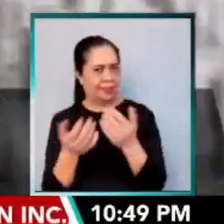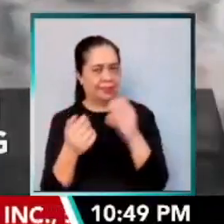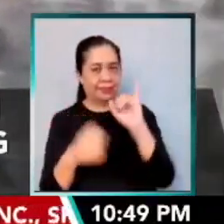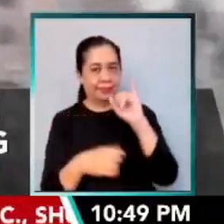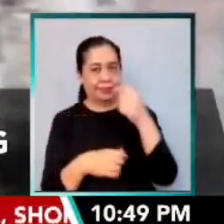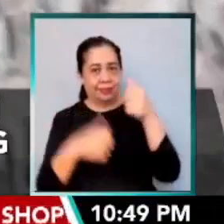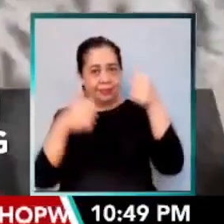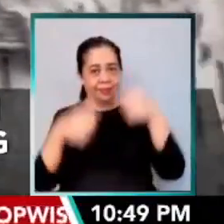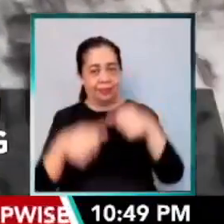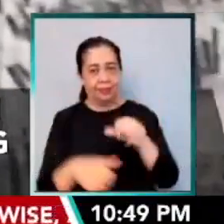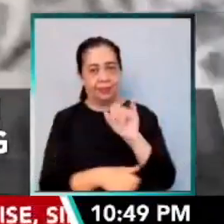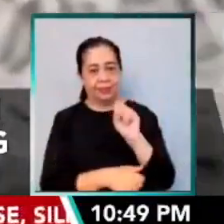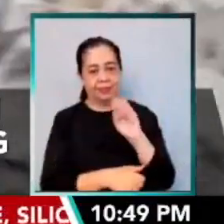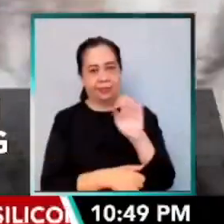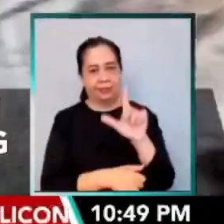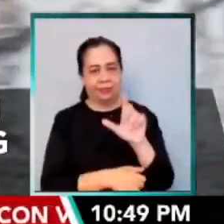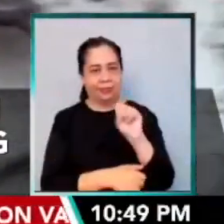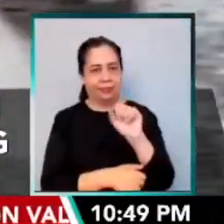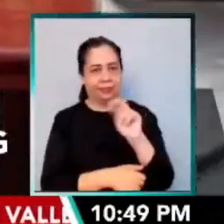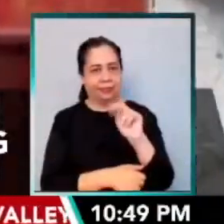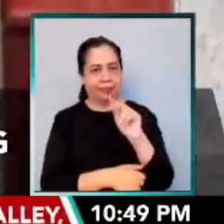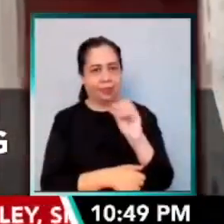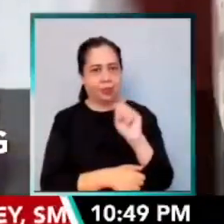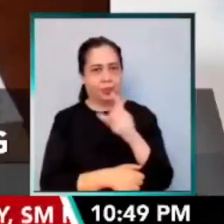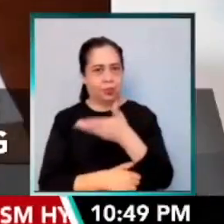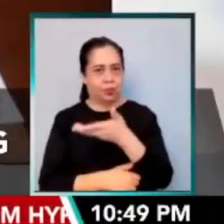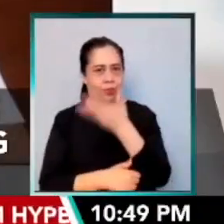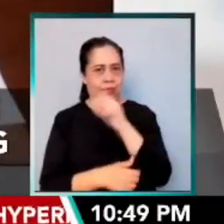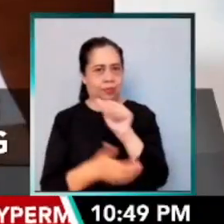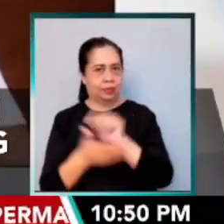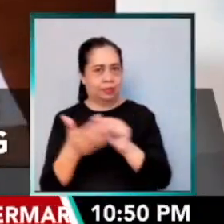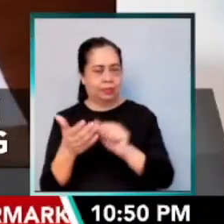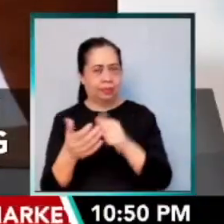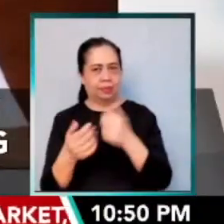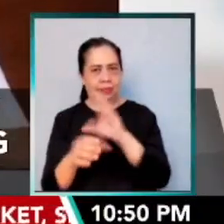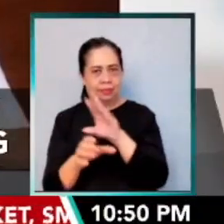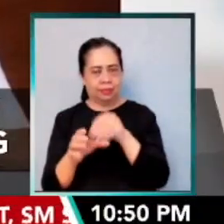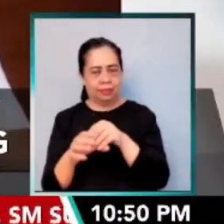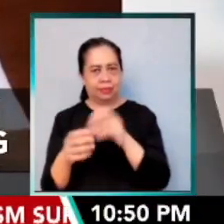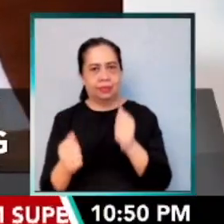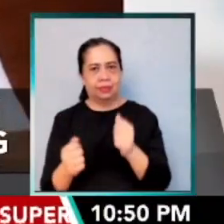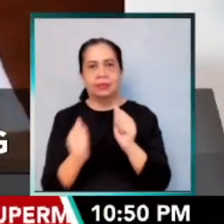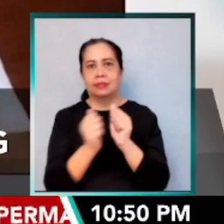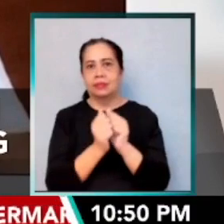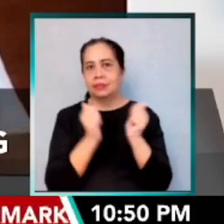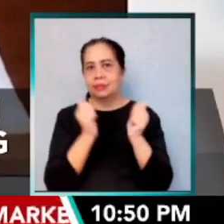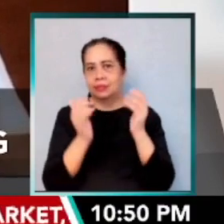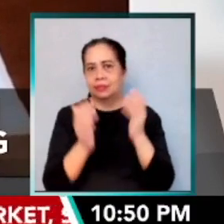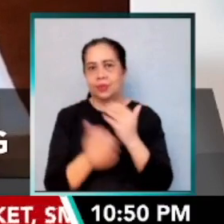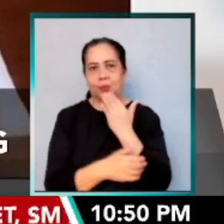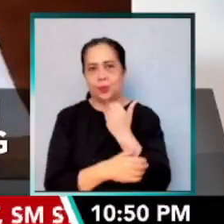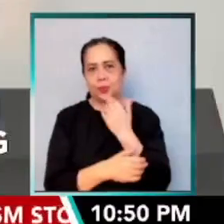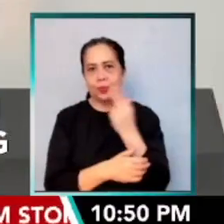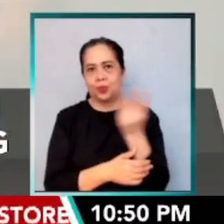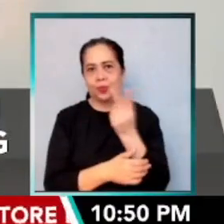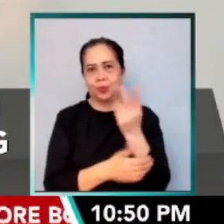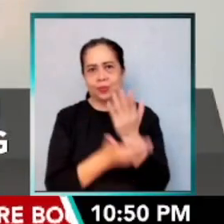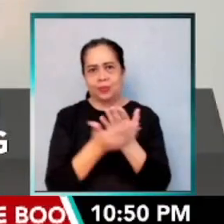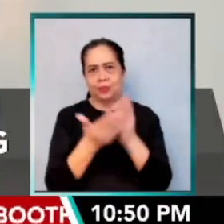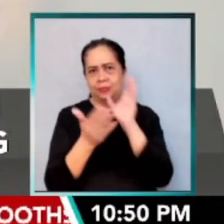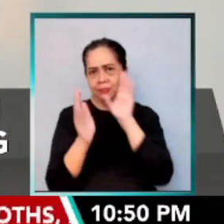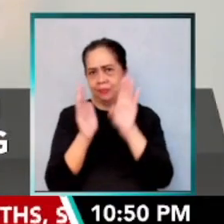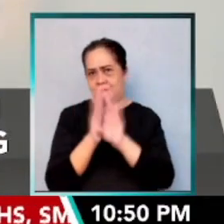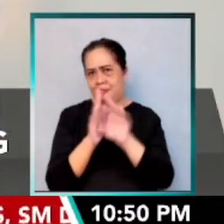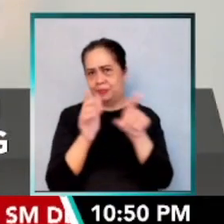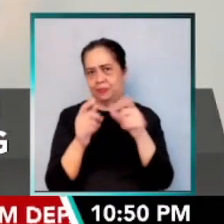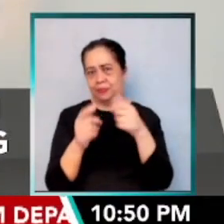ni Isabel Santos, isang A-lister sa art industry, kasama nito ang aktor. Sweet ang dalawa sa ilang pictures. Sa ulat